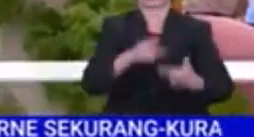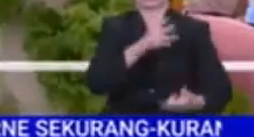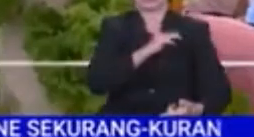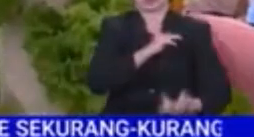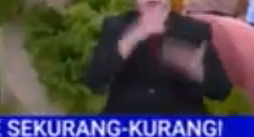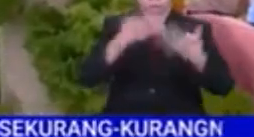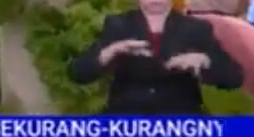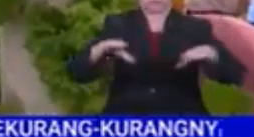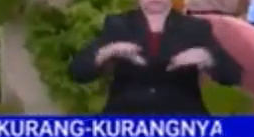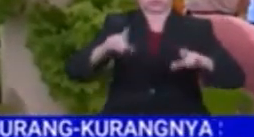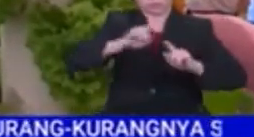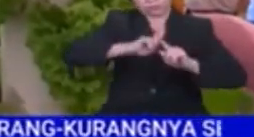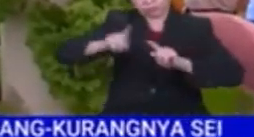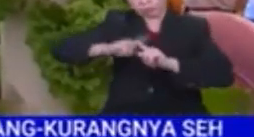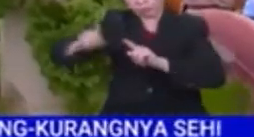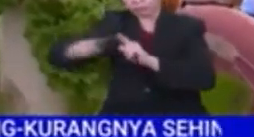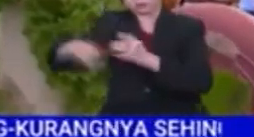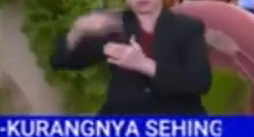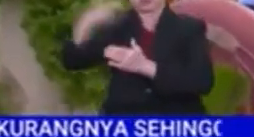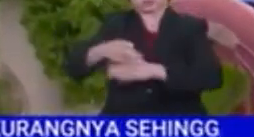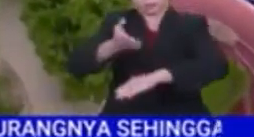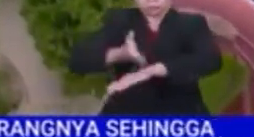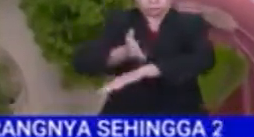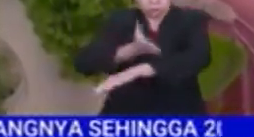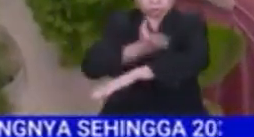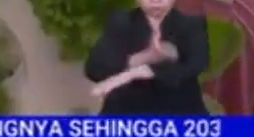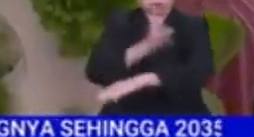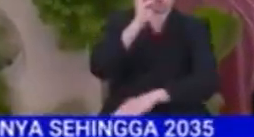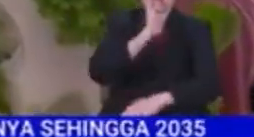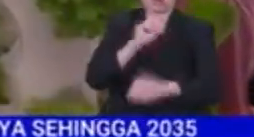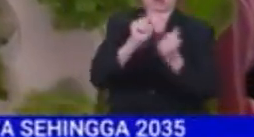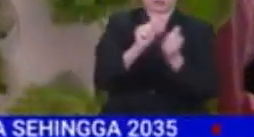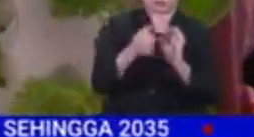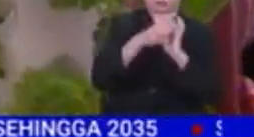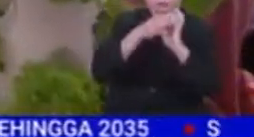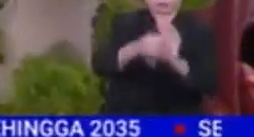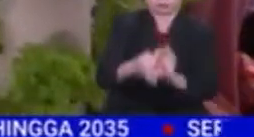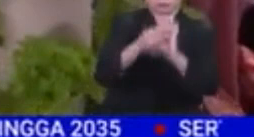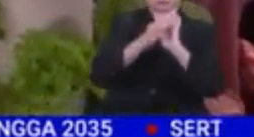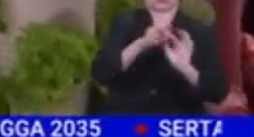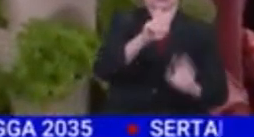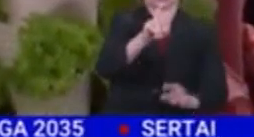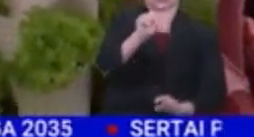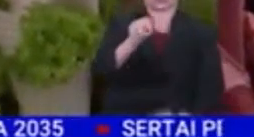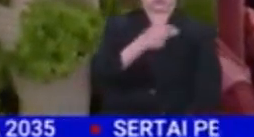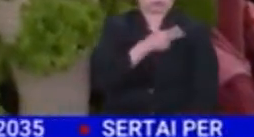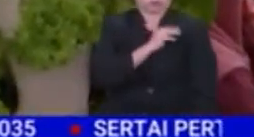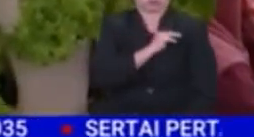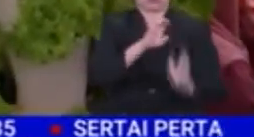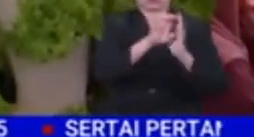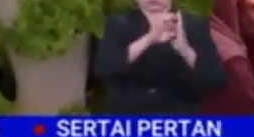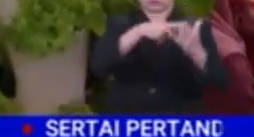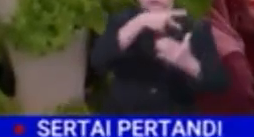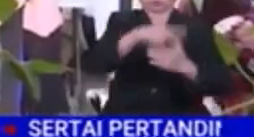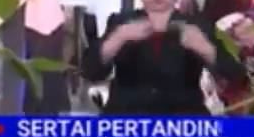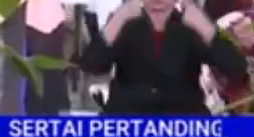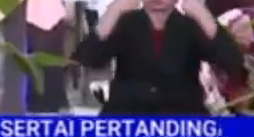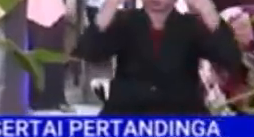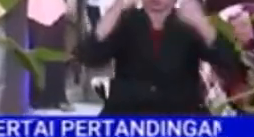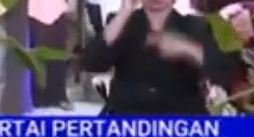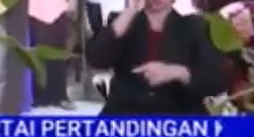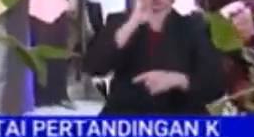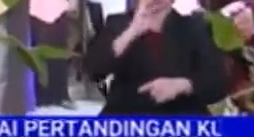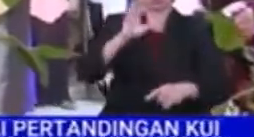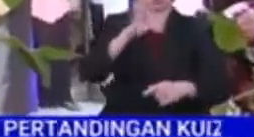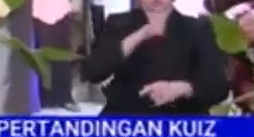juga telah melaksanakan berbagai program pemerkosaan wanita dengan kerjasama lebih 20 Kementerian the agency seperti program safety woman